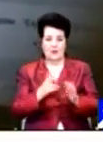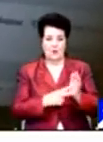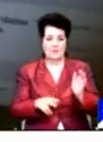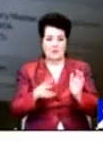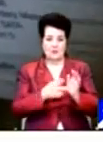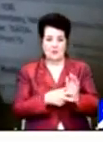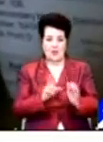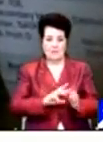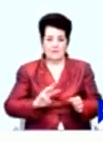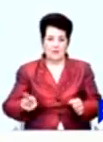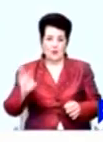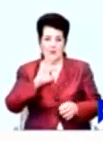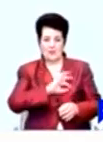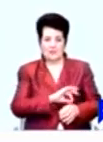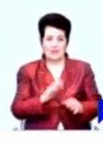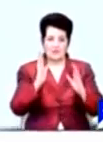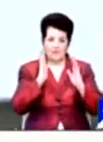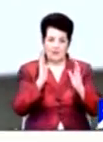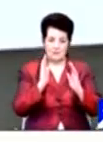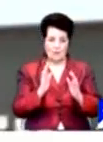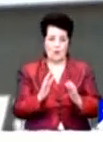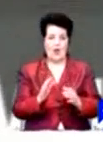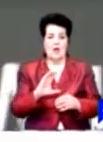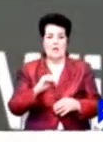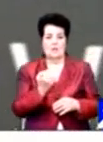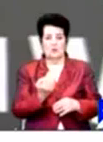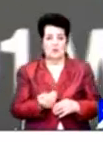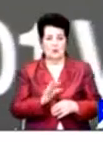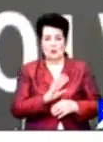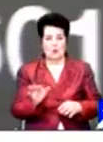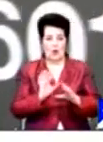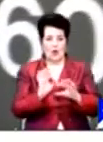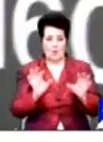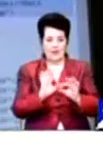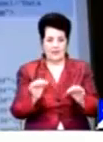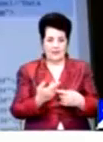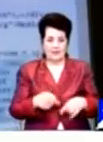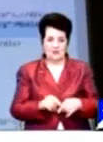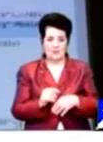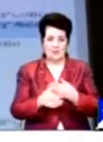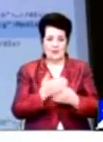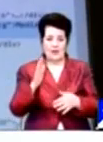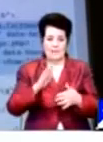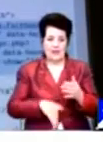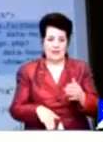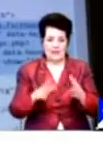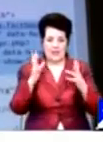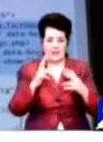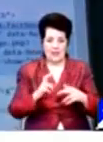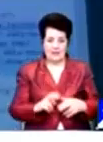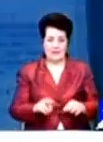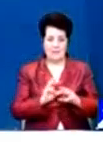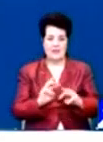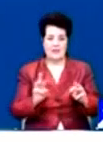de milioane de utilizatori Facebook. Rețeaua de socializare nu a comentat această pedeapsă. Amenda va fi analizată acum